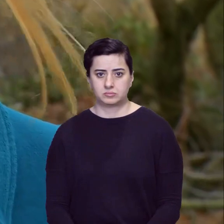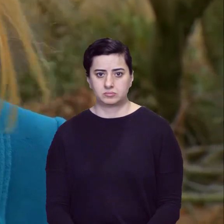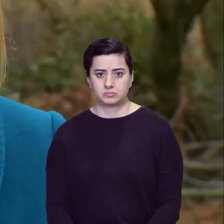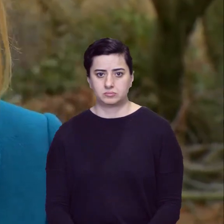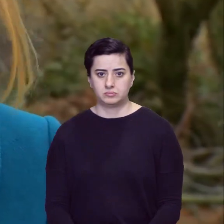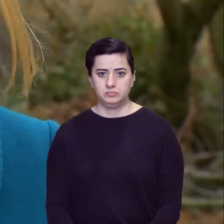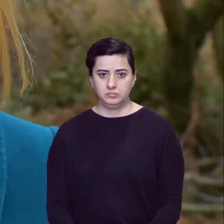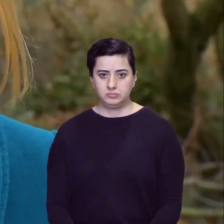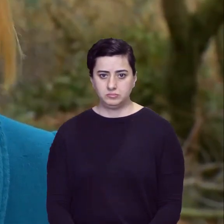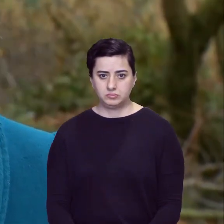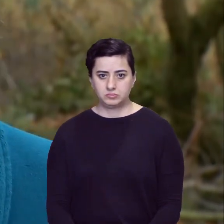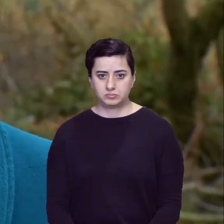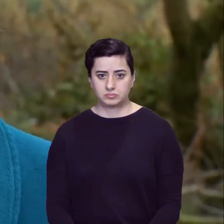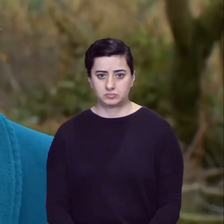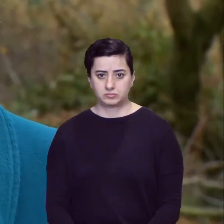Kaşları çatık, düşünceli.